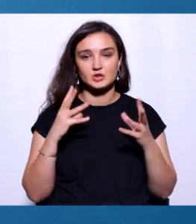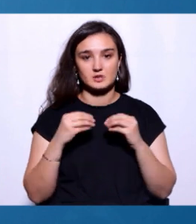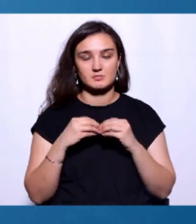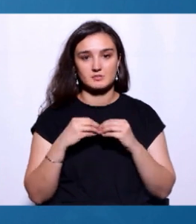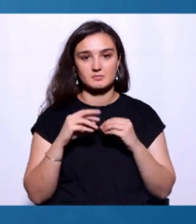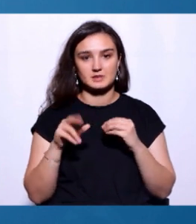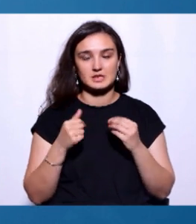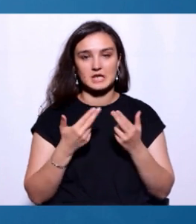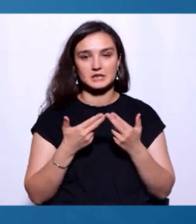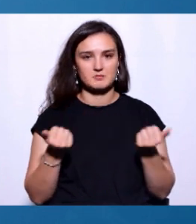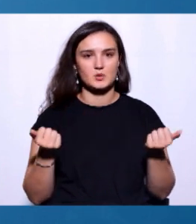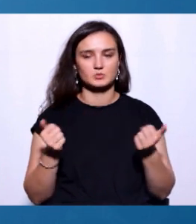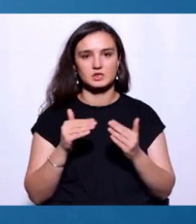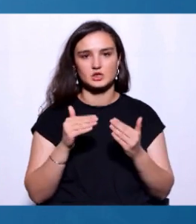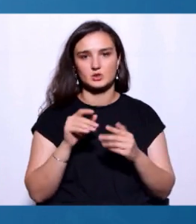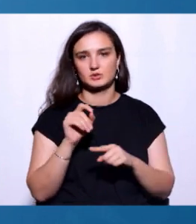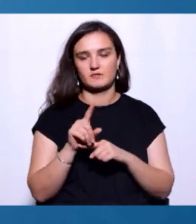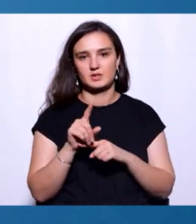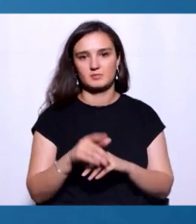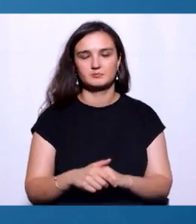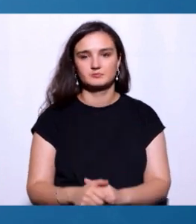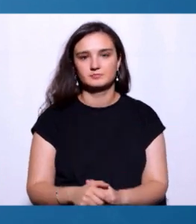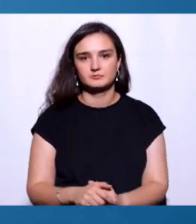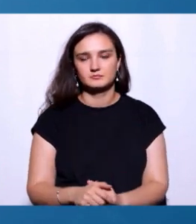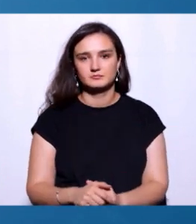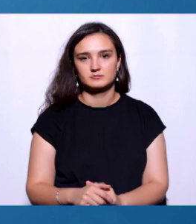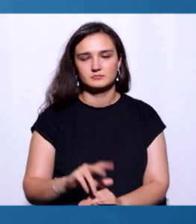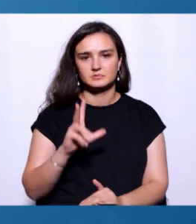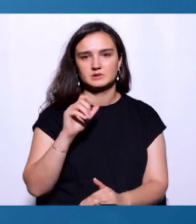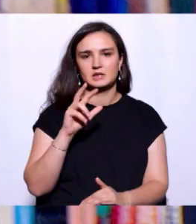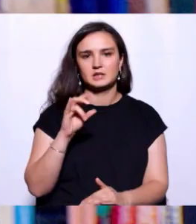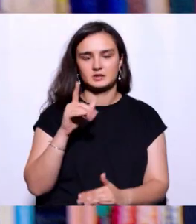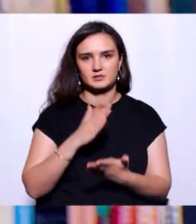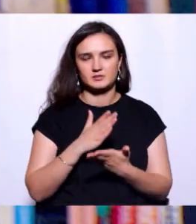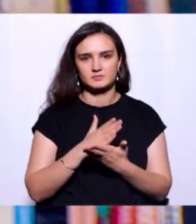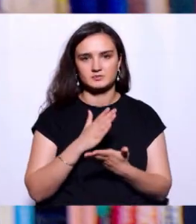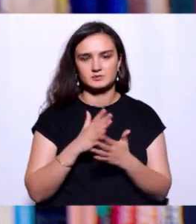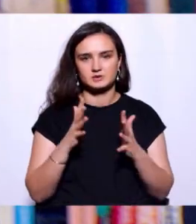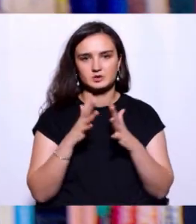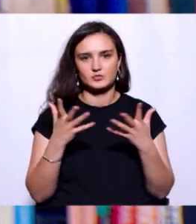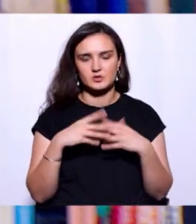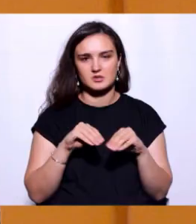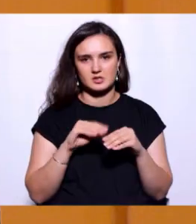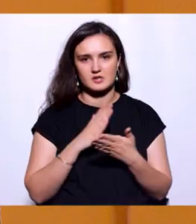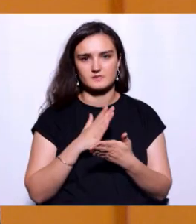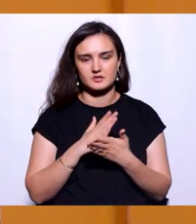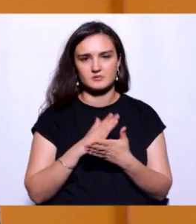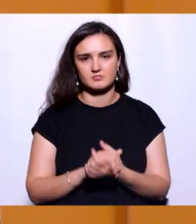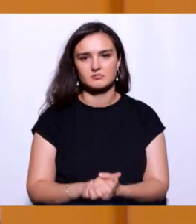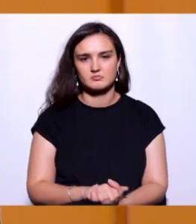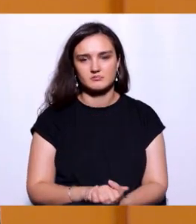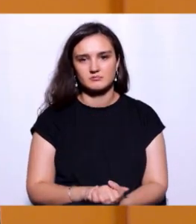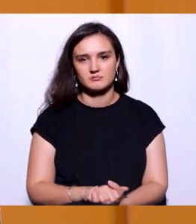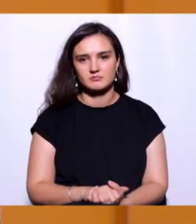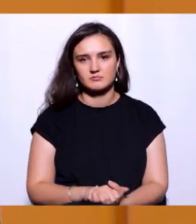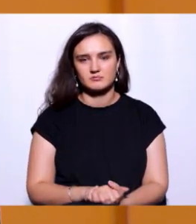შეჯამება და რა თქმა უნდა საშინაო დავალება. So Helen, do you have a big family?